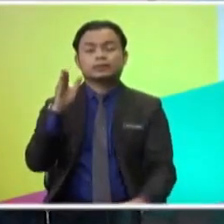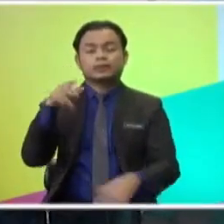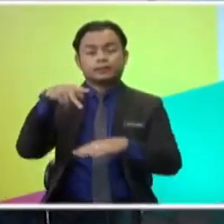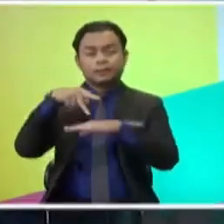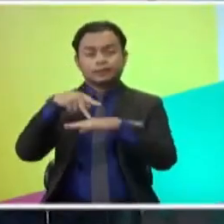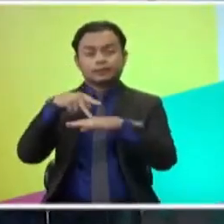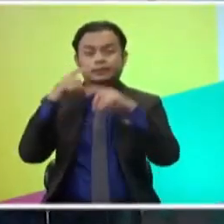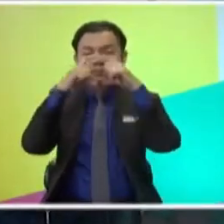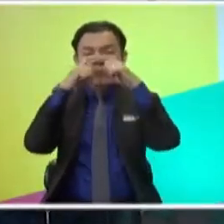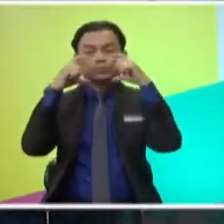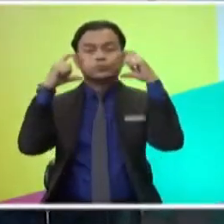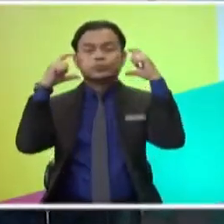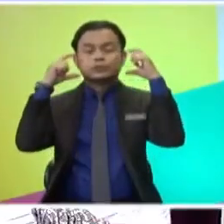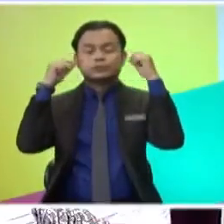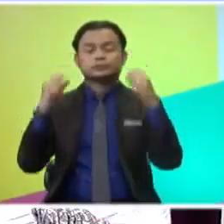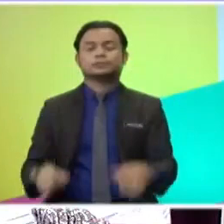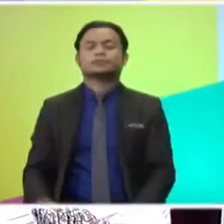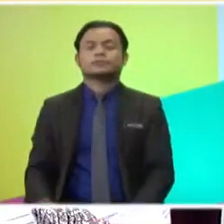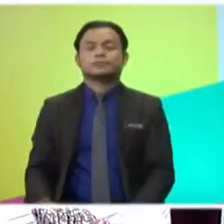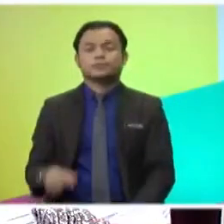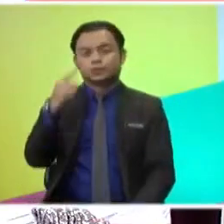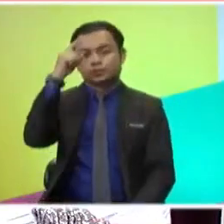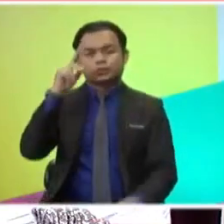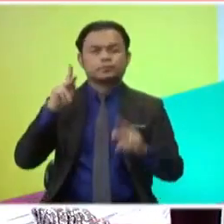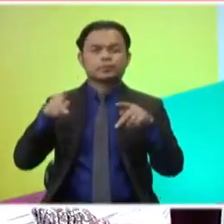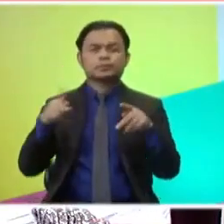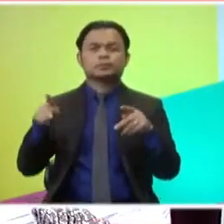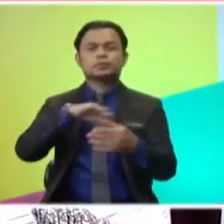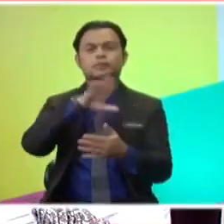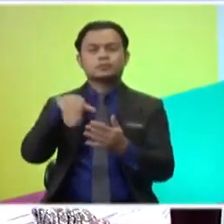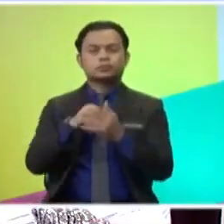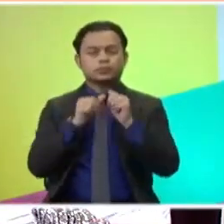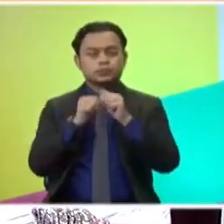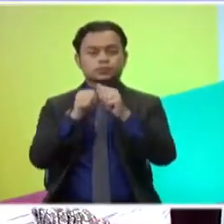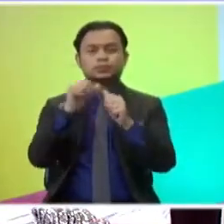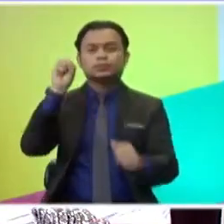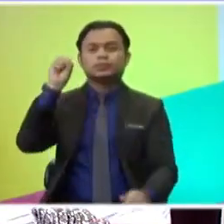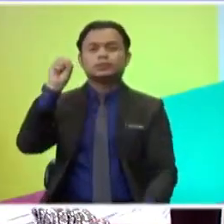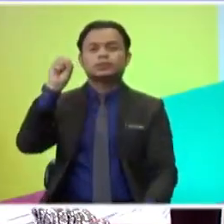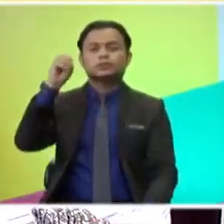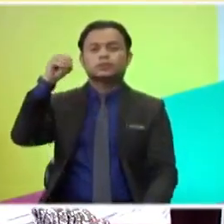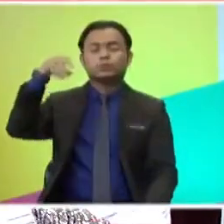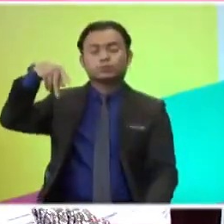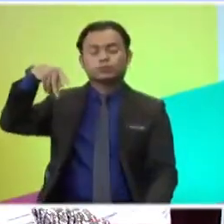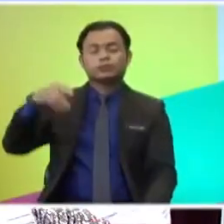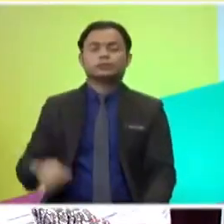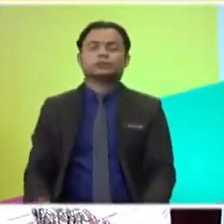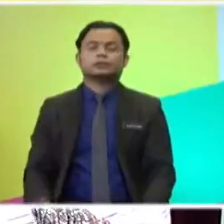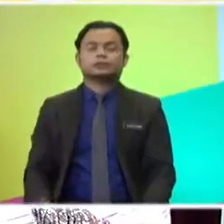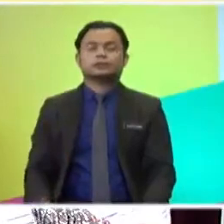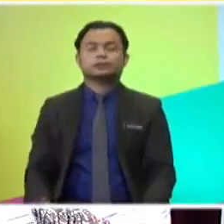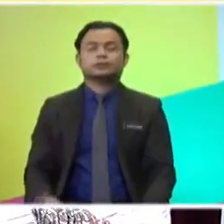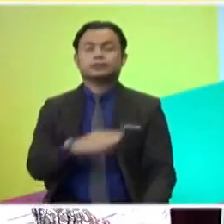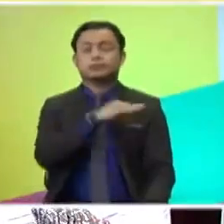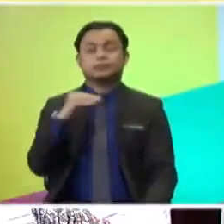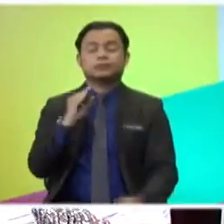adalah tanggungjawab kami bagi memastikan kita semua patuh SOP seterusnya membantu negara ini membebaskan diri